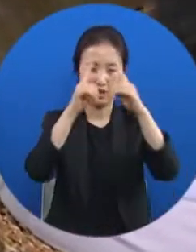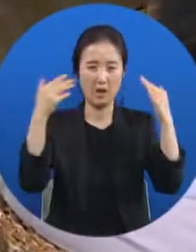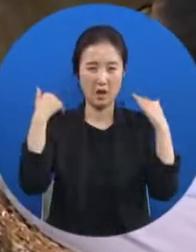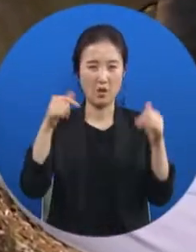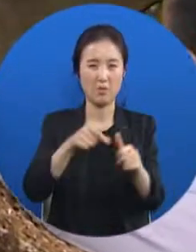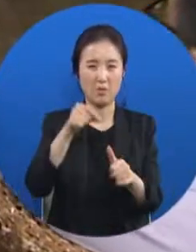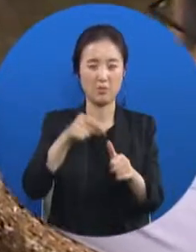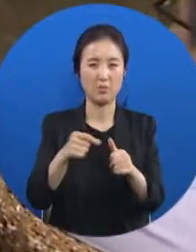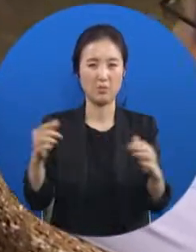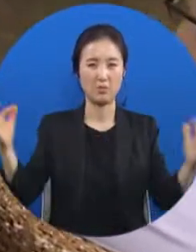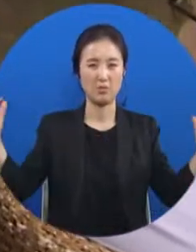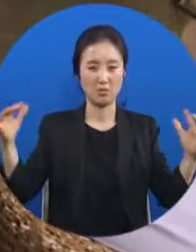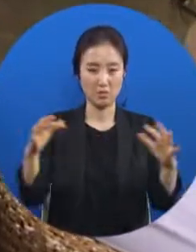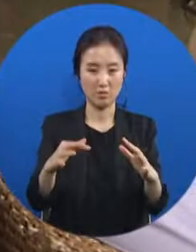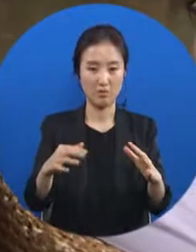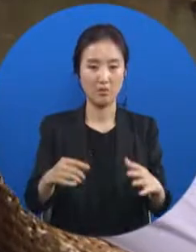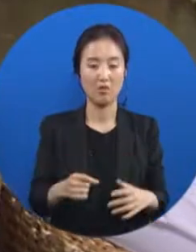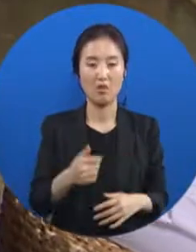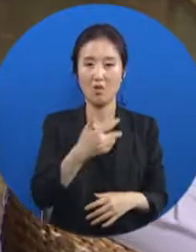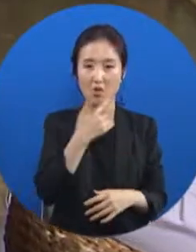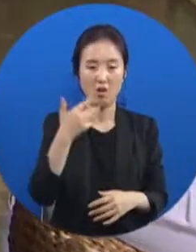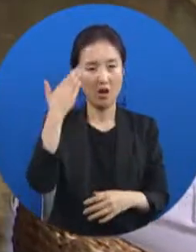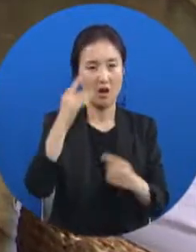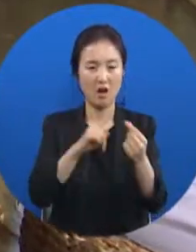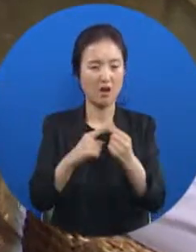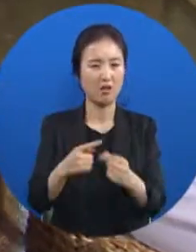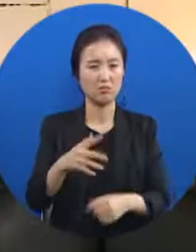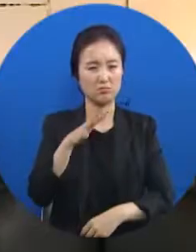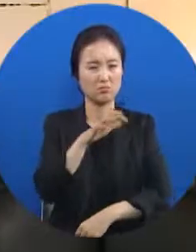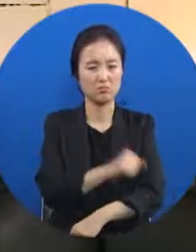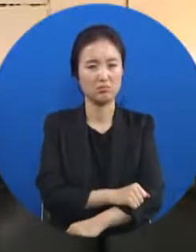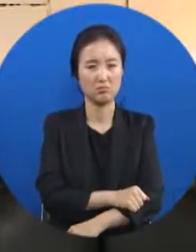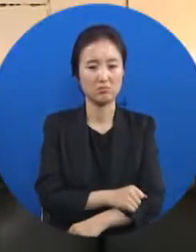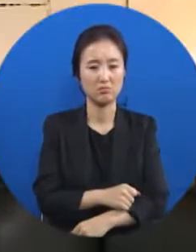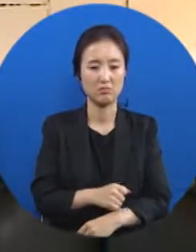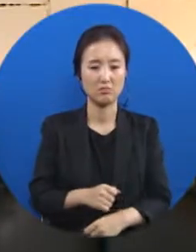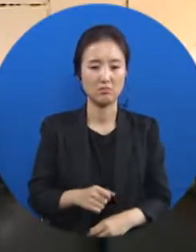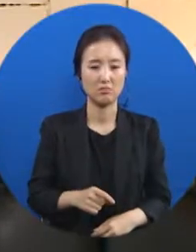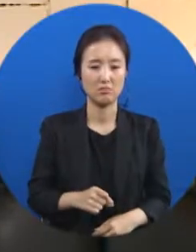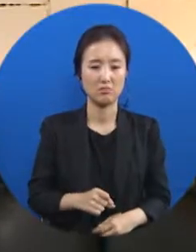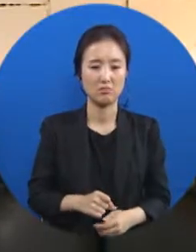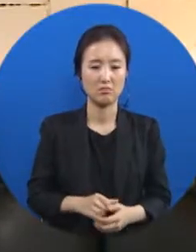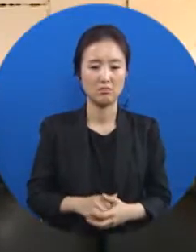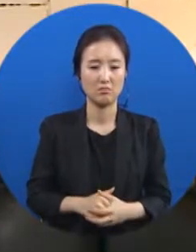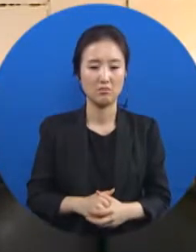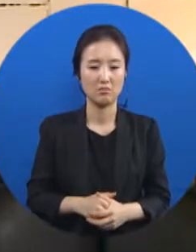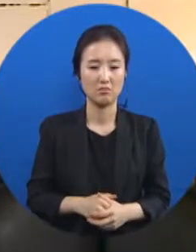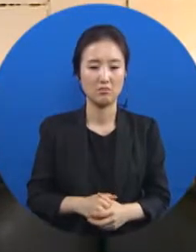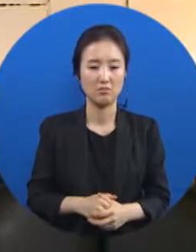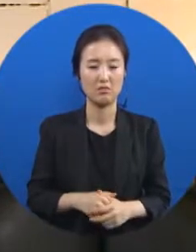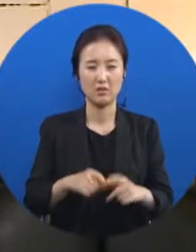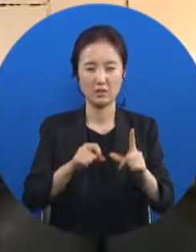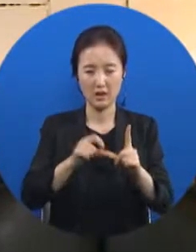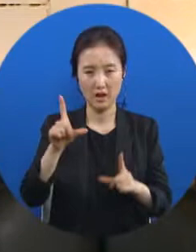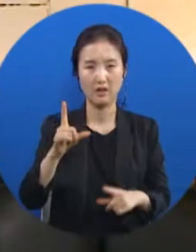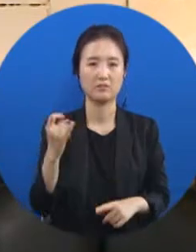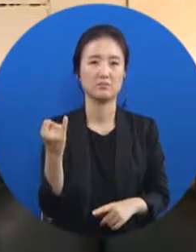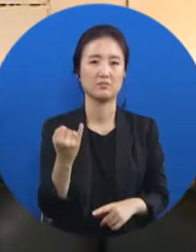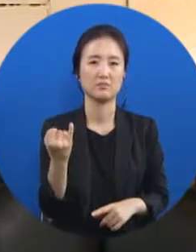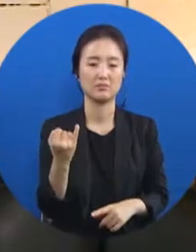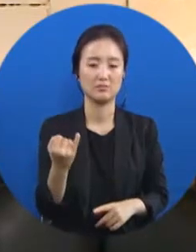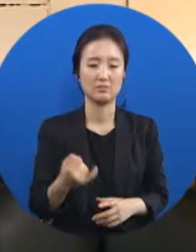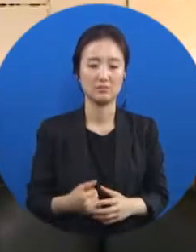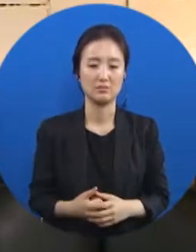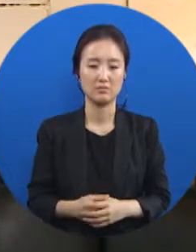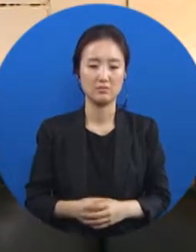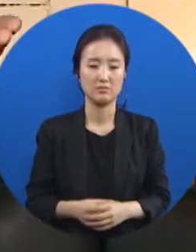애들은요. 영어하고 한글을 똑같이 하더라고. 기가 막혀. 이름 다 기억나요 저는. 대부분 여자들이고요.